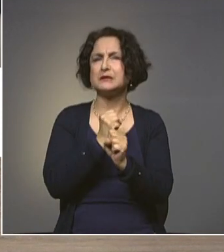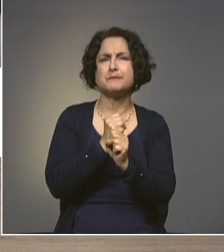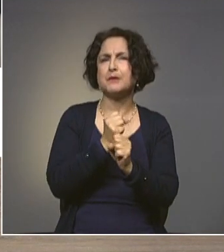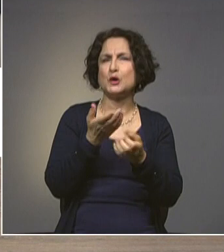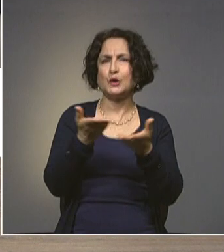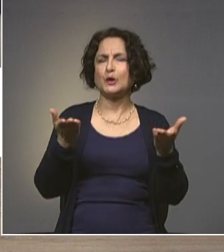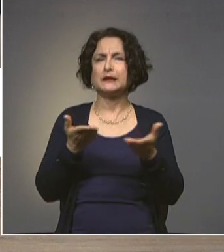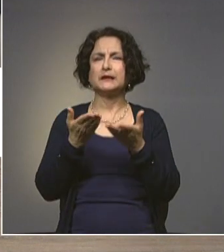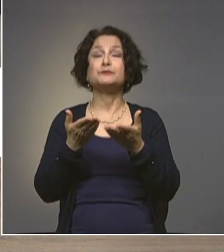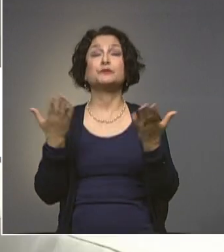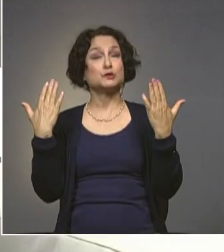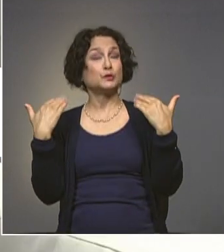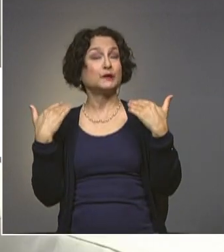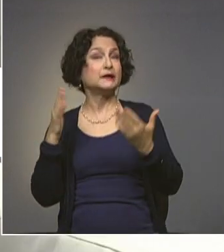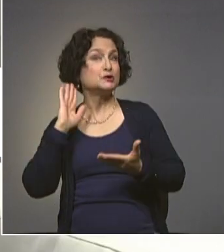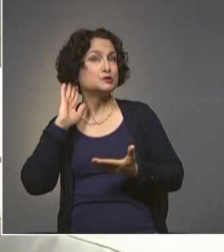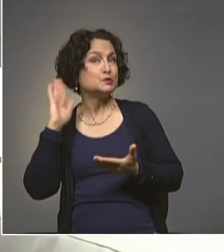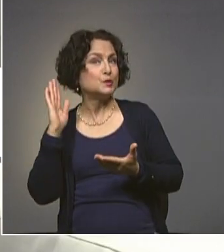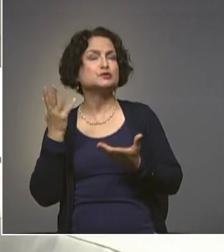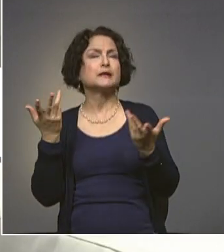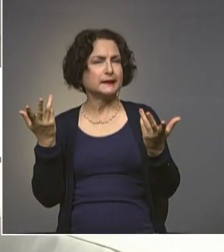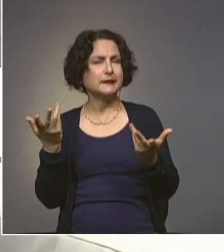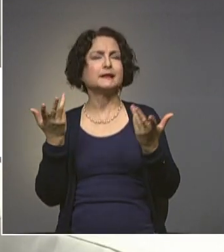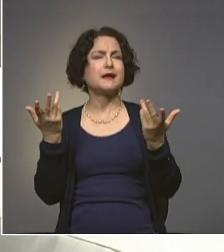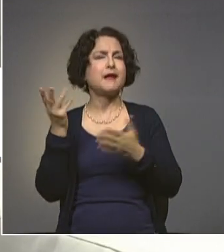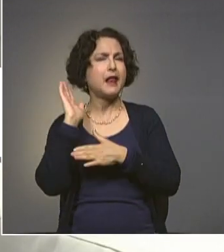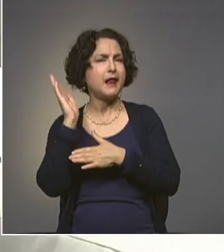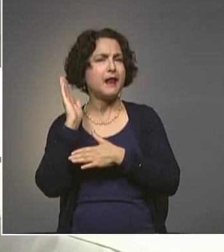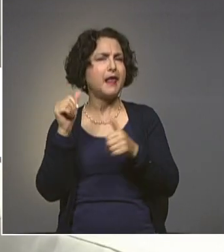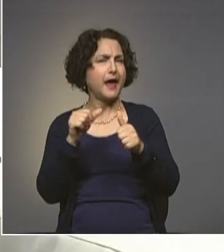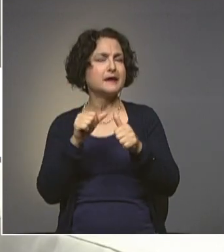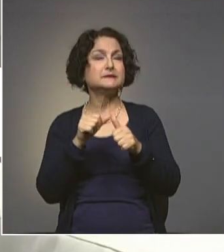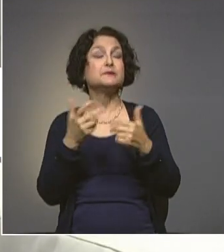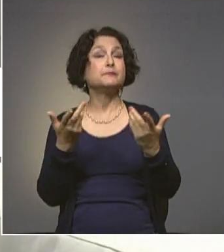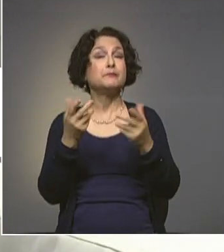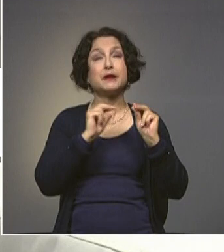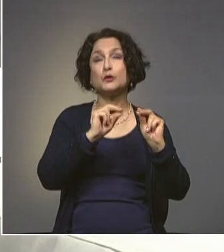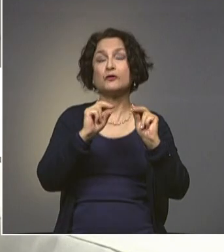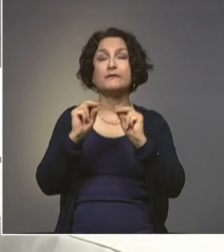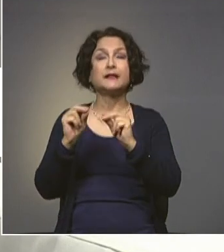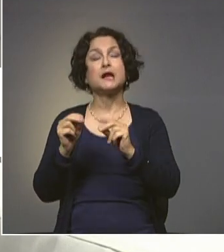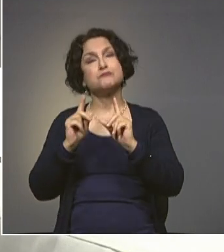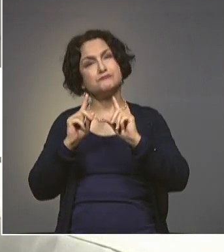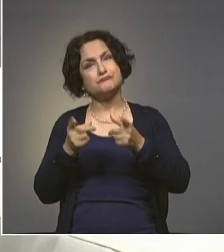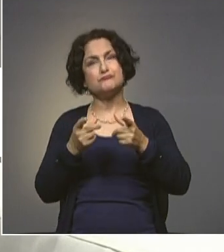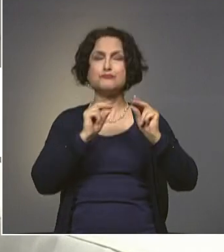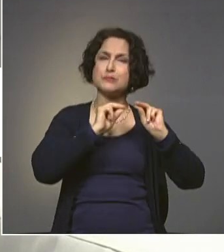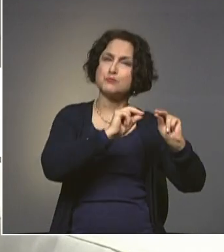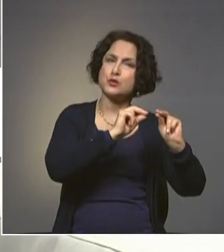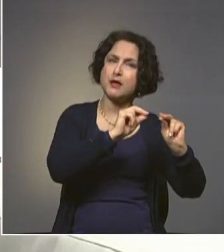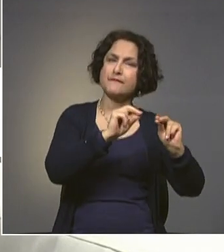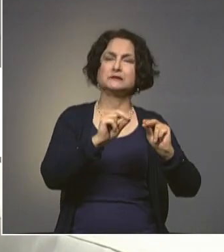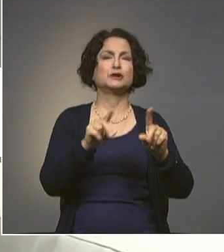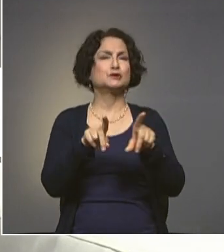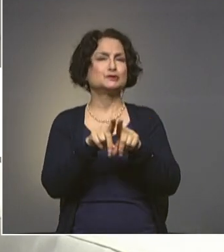слушат лекции. За така, преподавателите също могат да преподават и да ги слушат, например,